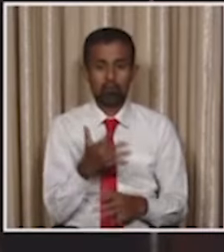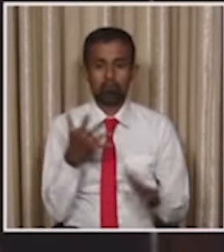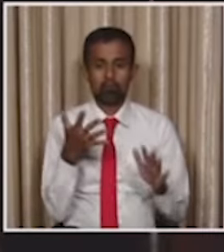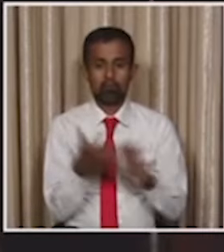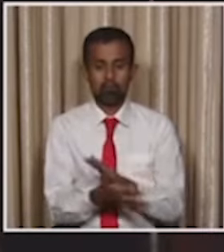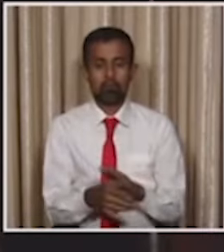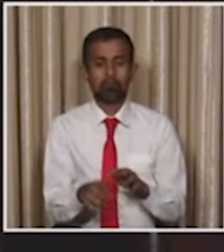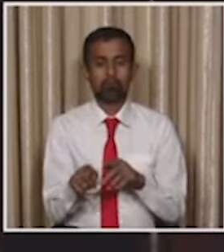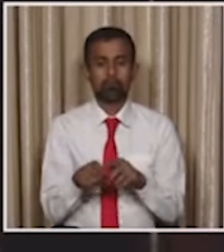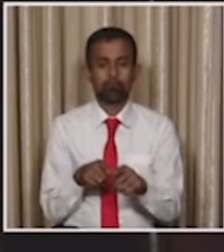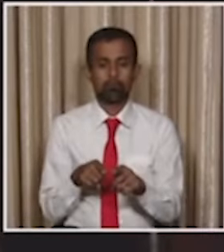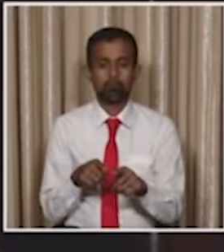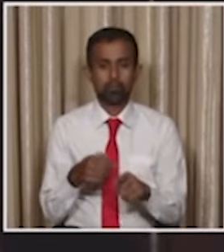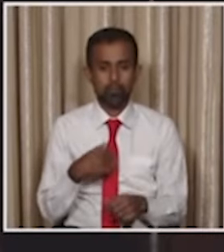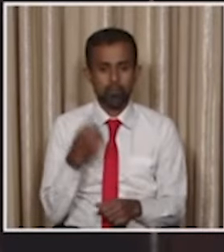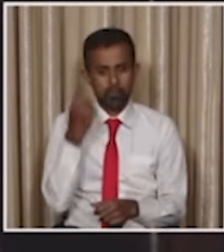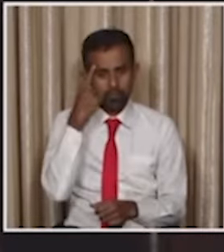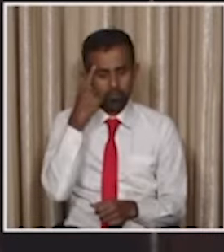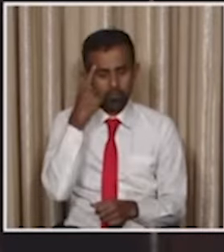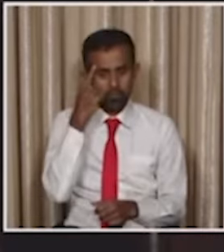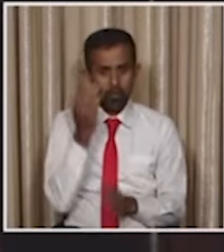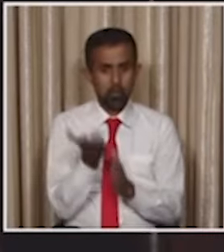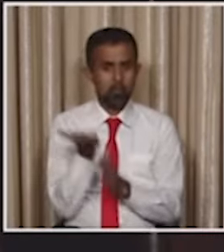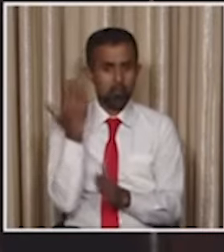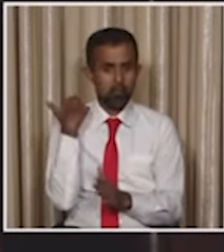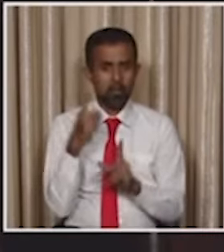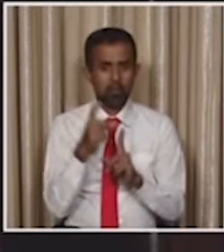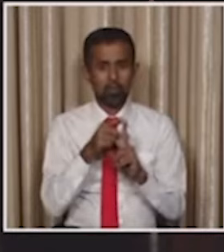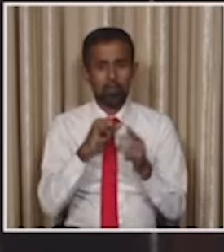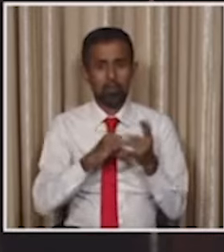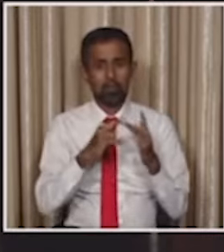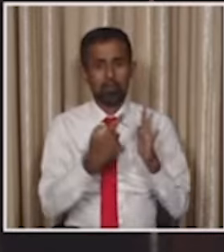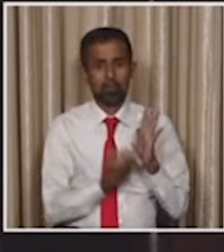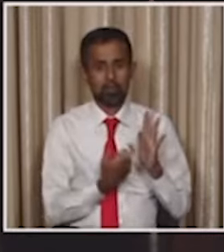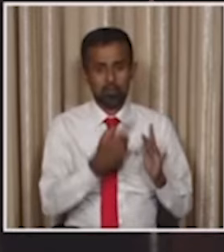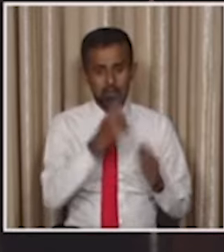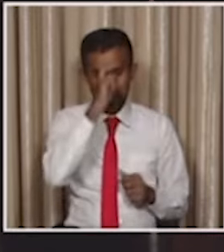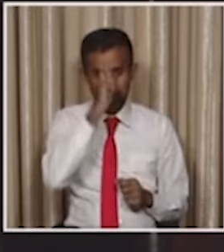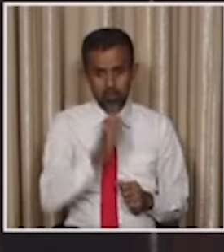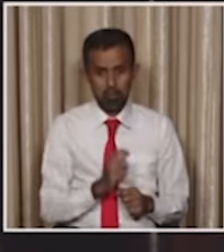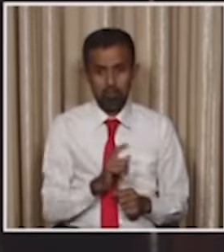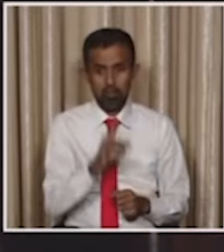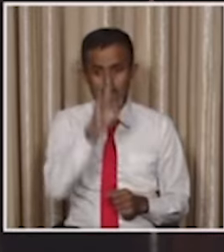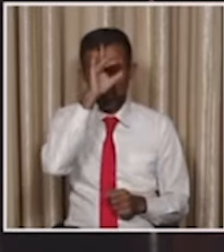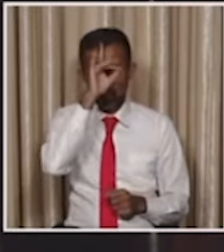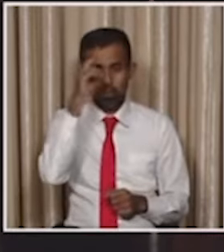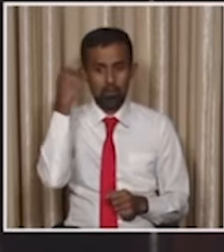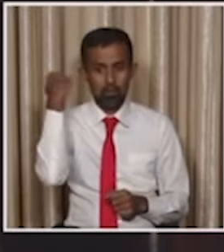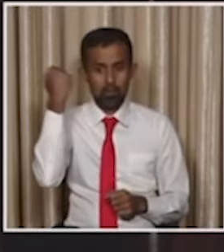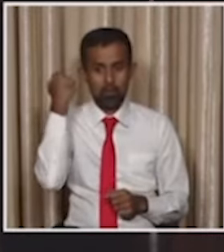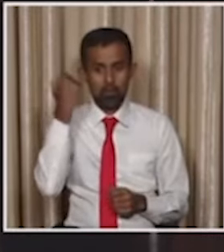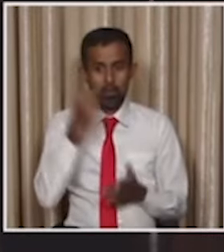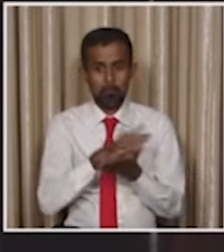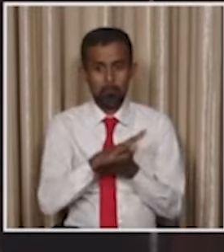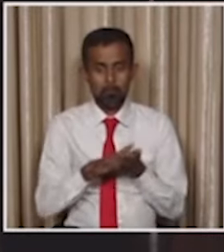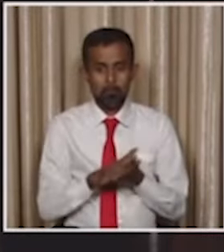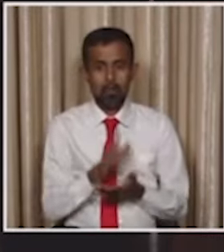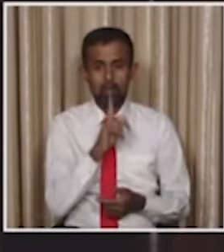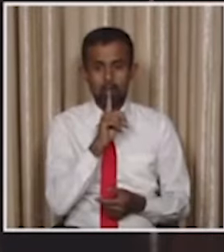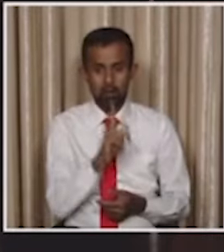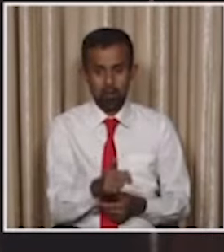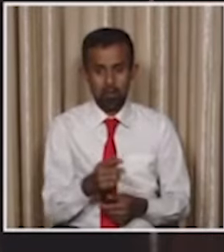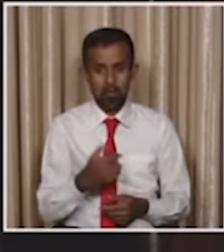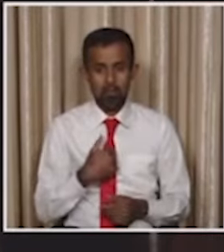දීලා තියෙන්නේ. අපි දන්නවා පෞගේදා දයාසිරි ජයසේකර මැතිතුමා අර කුරුණෑගල රැළියකදී ඉතාම පැහැදිලිව ප්‍රකාශ කරා